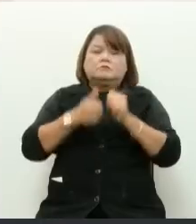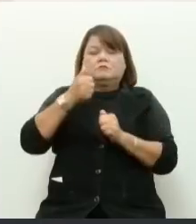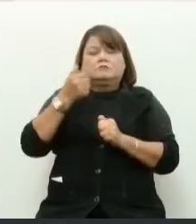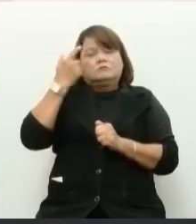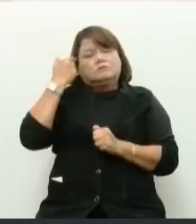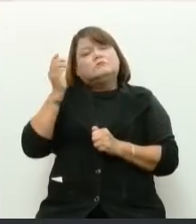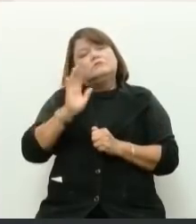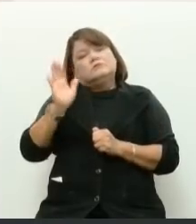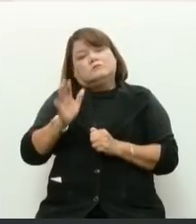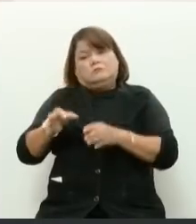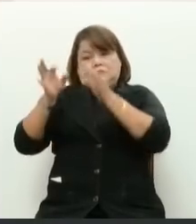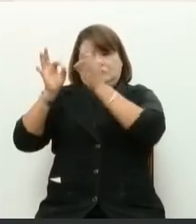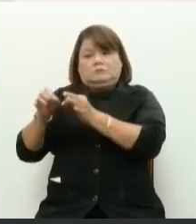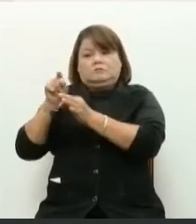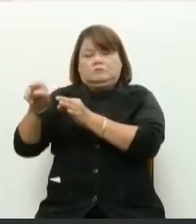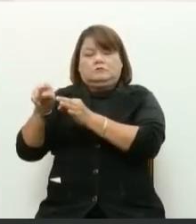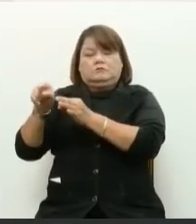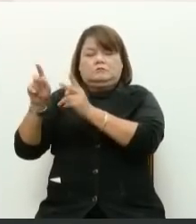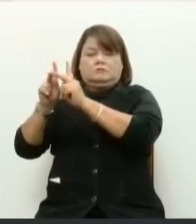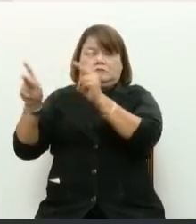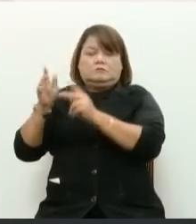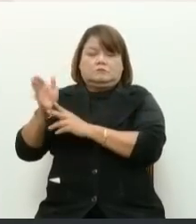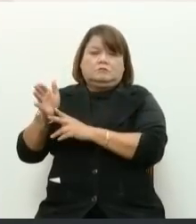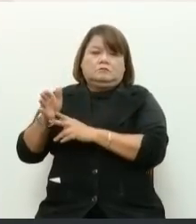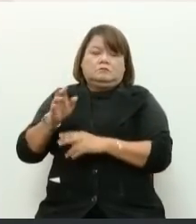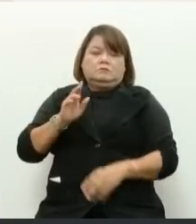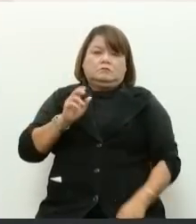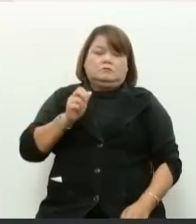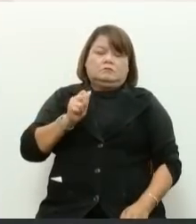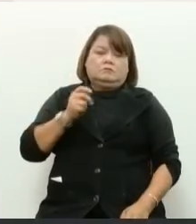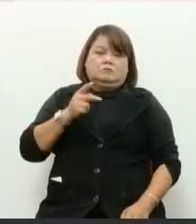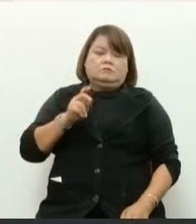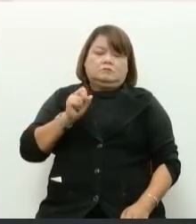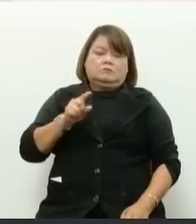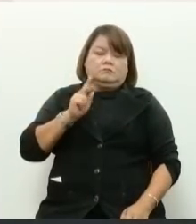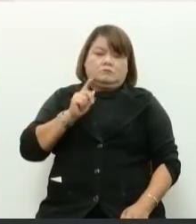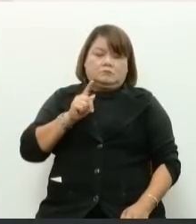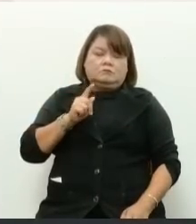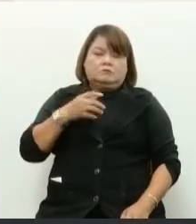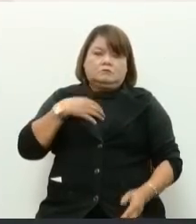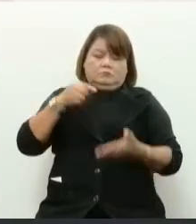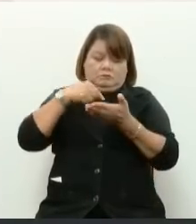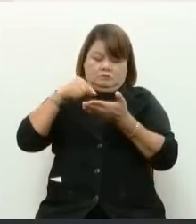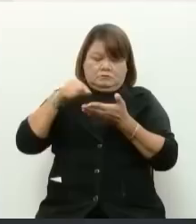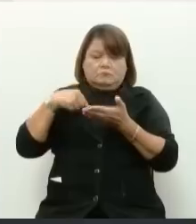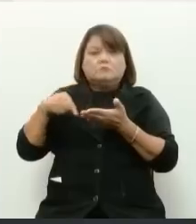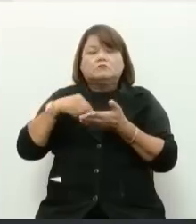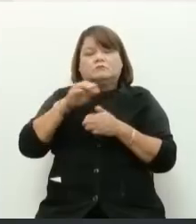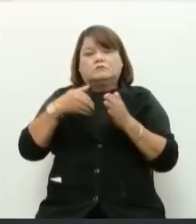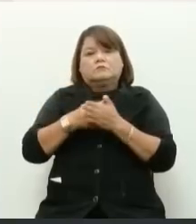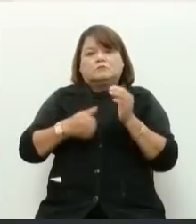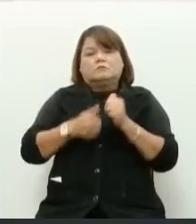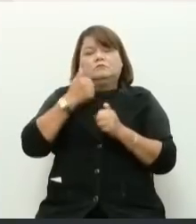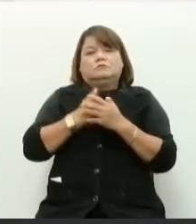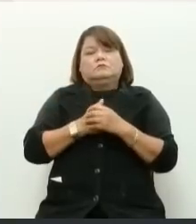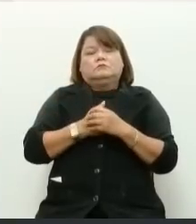การมันตัดสินที่คนอ่านผลงานวิชาการแต่อกส.เขตพื้นที่เองก็ต้องตรวจคุณสมบัติตรวจอะไรทั้งหลายเนี่ยในเนื้อหาสา